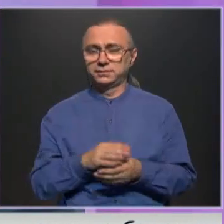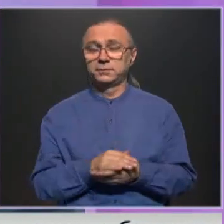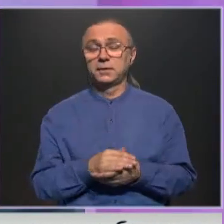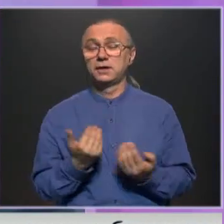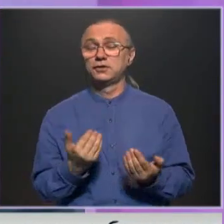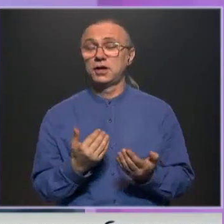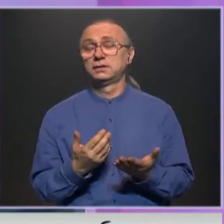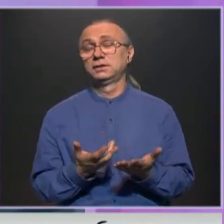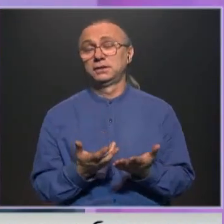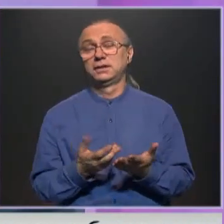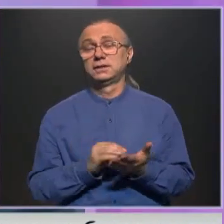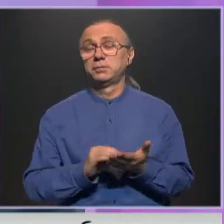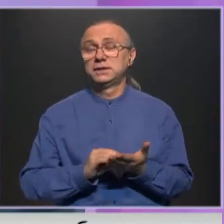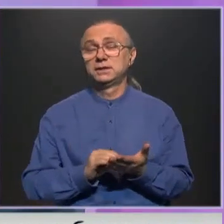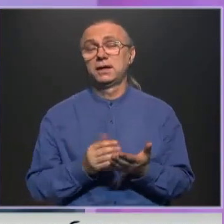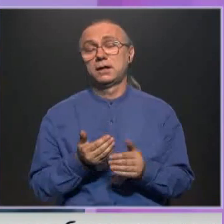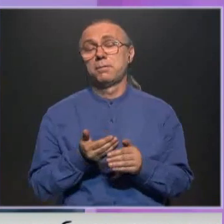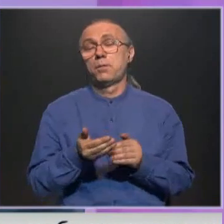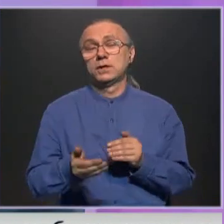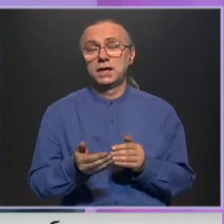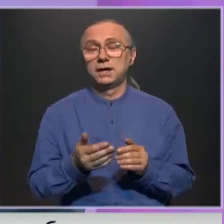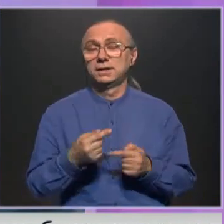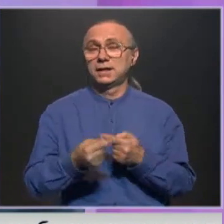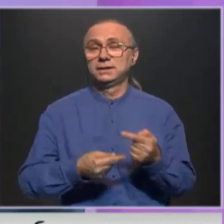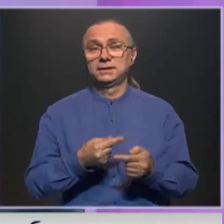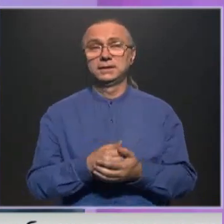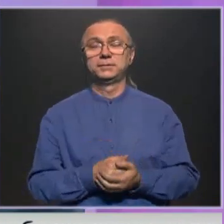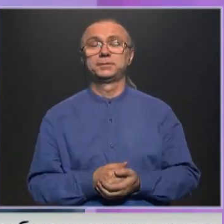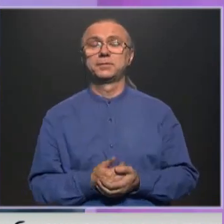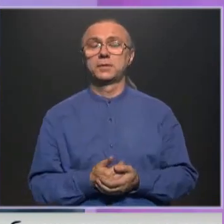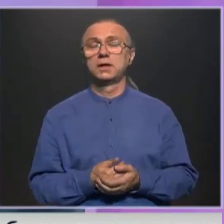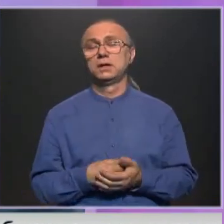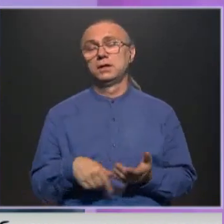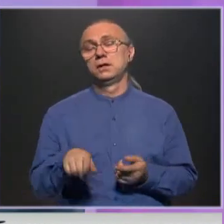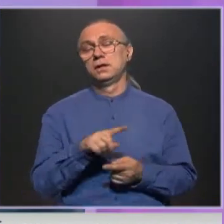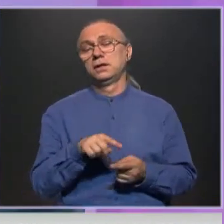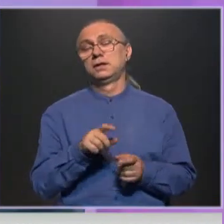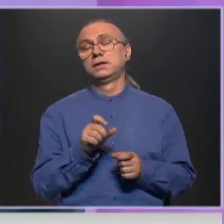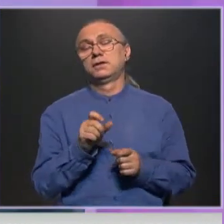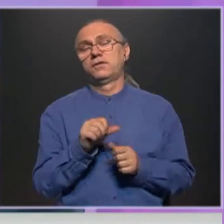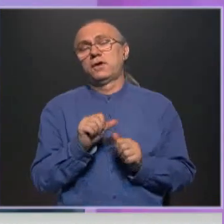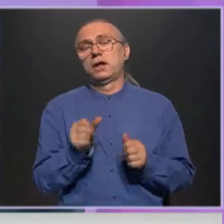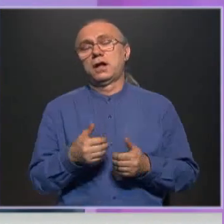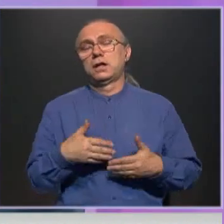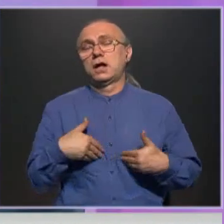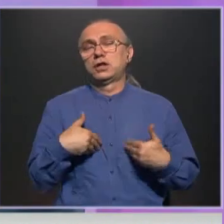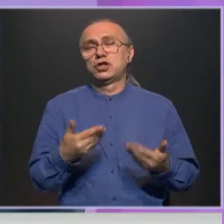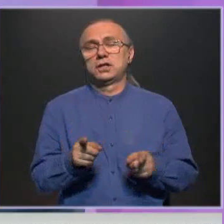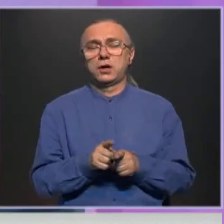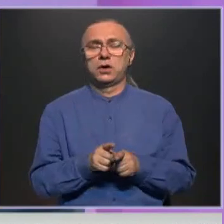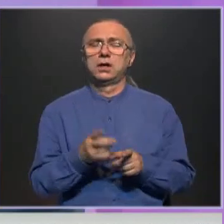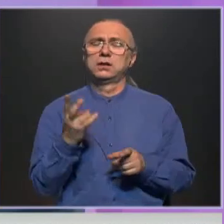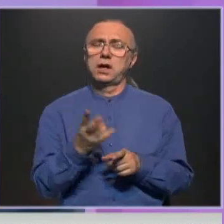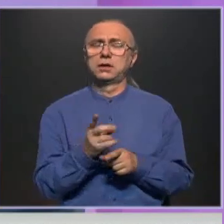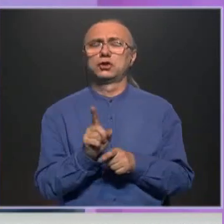однако, церковь не проживет, потому что, увы, сформировалось некоторое такое вот отношение, что надо что-то заказать, и только тогда вот я на